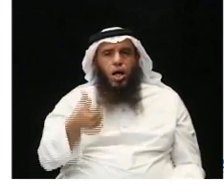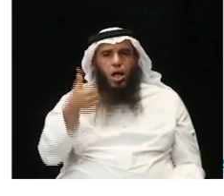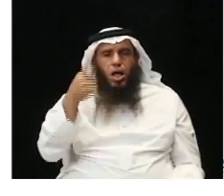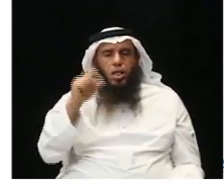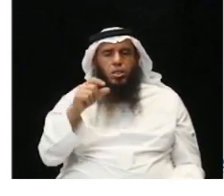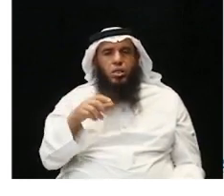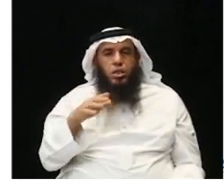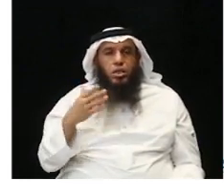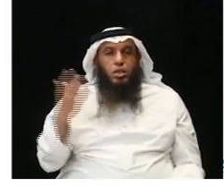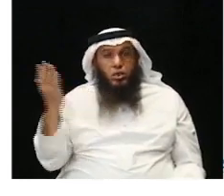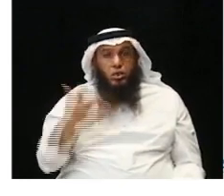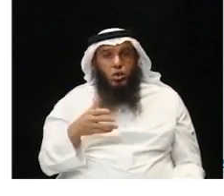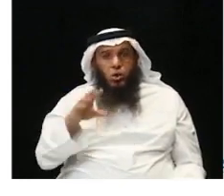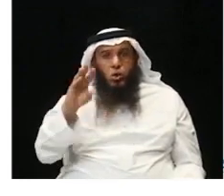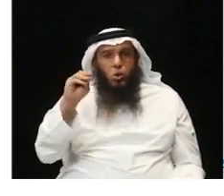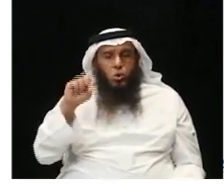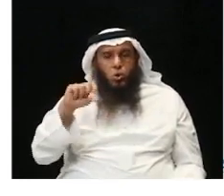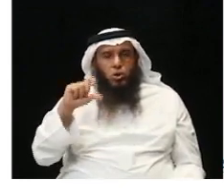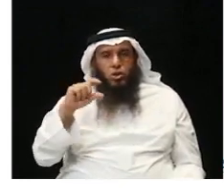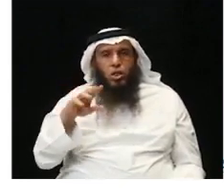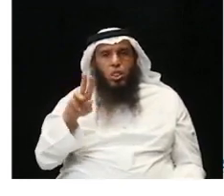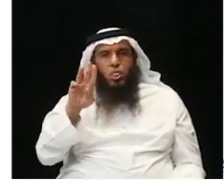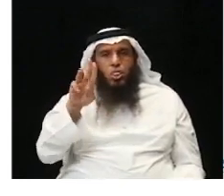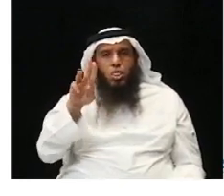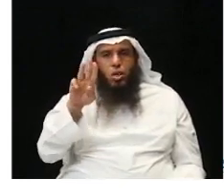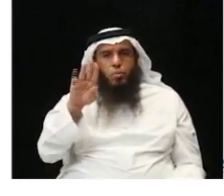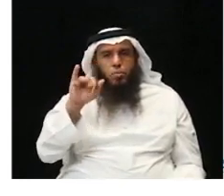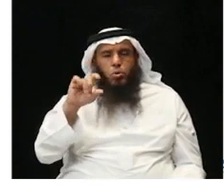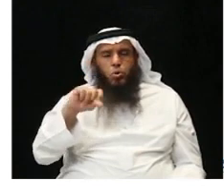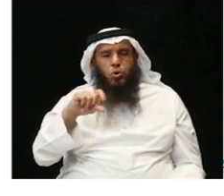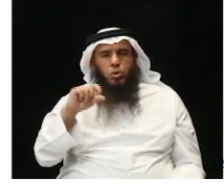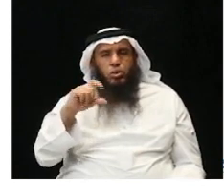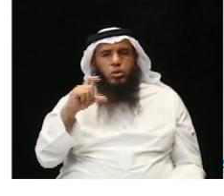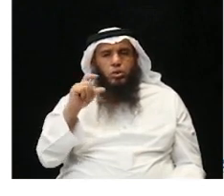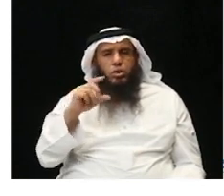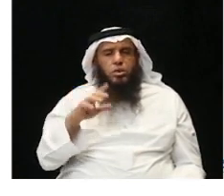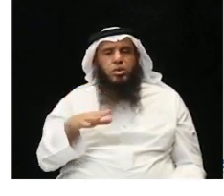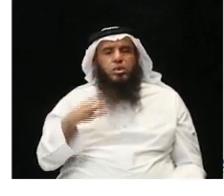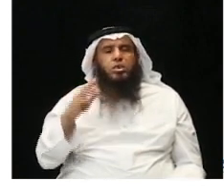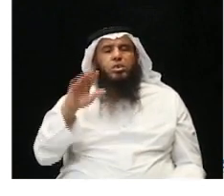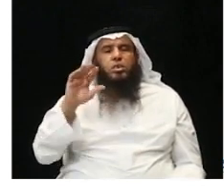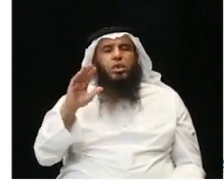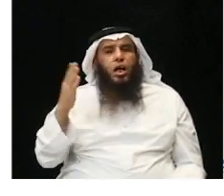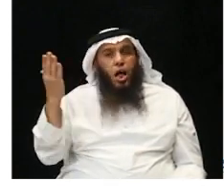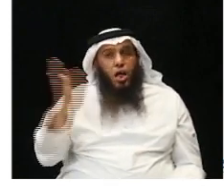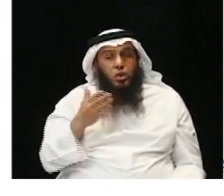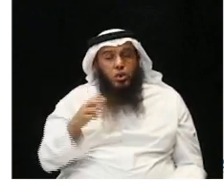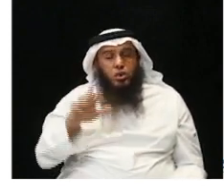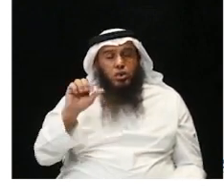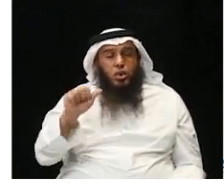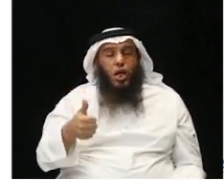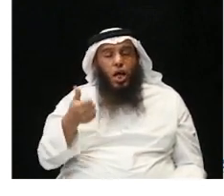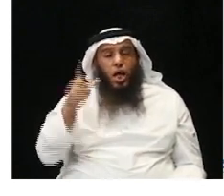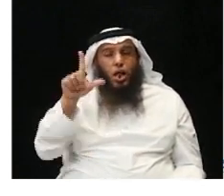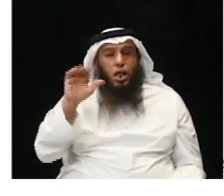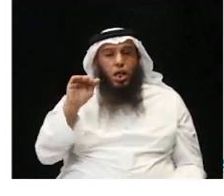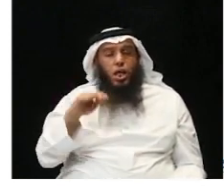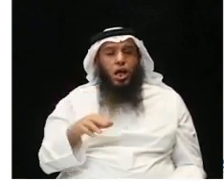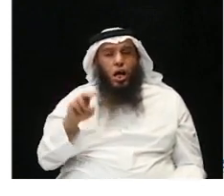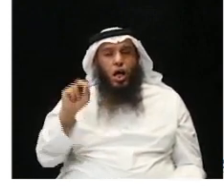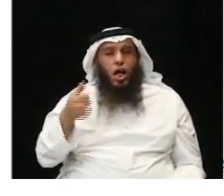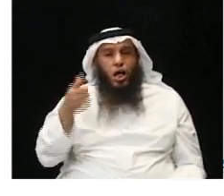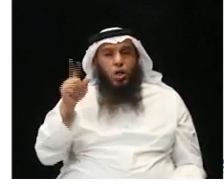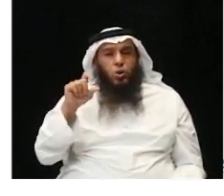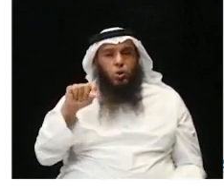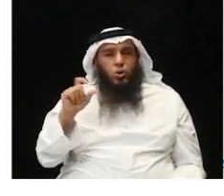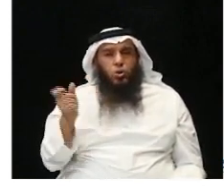هود، وثمود أرسل الله لهم صالح، وقارون وفرعون أرسل الله له موسى، وكل منهم